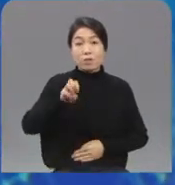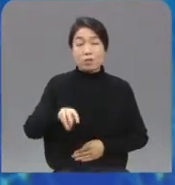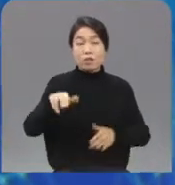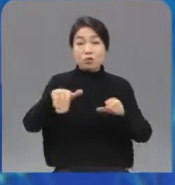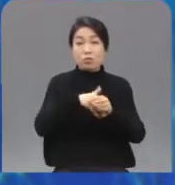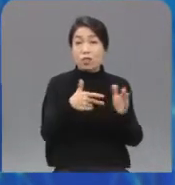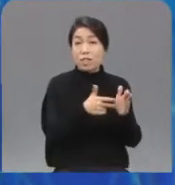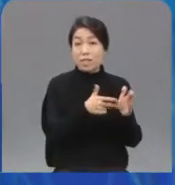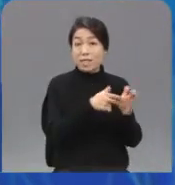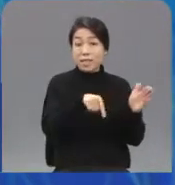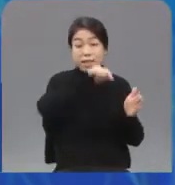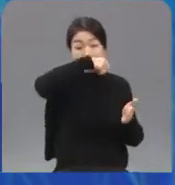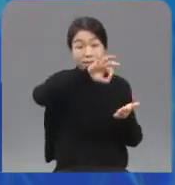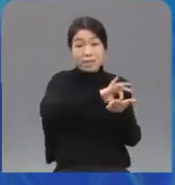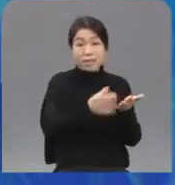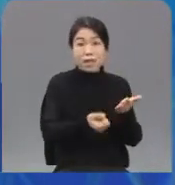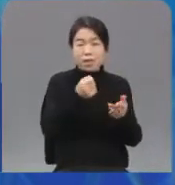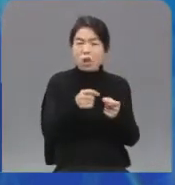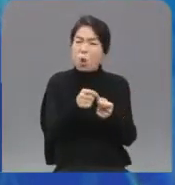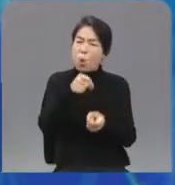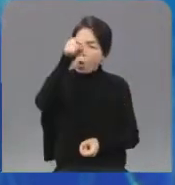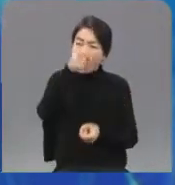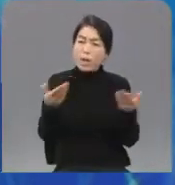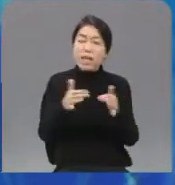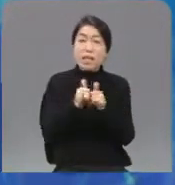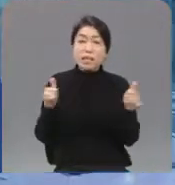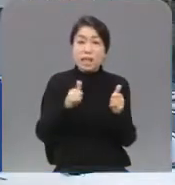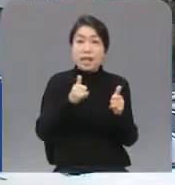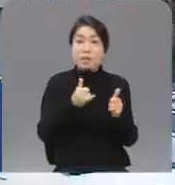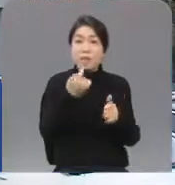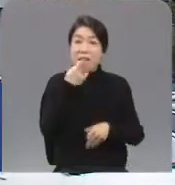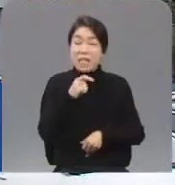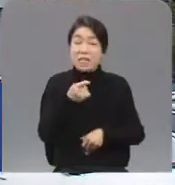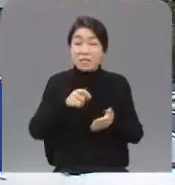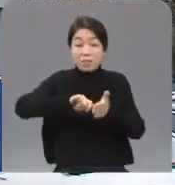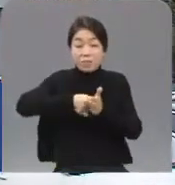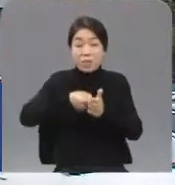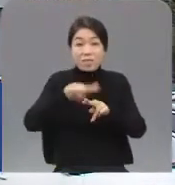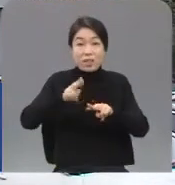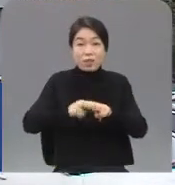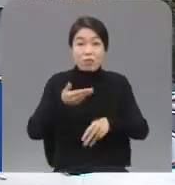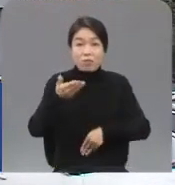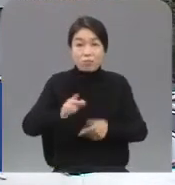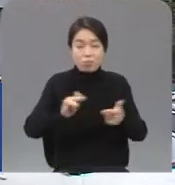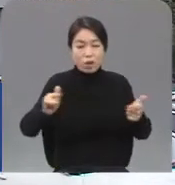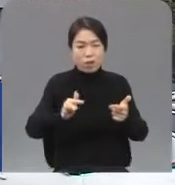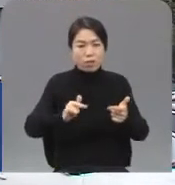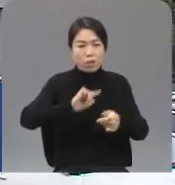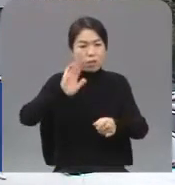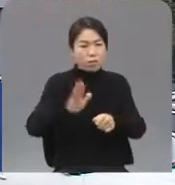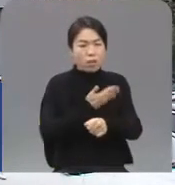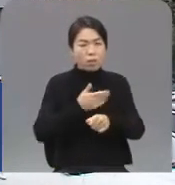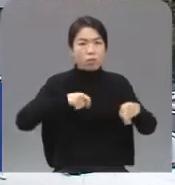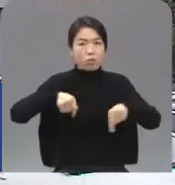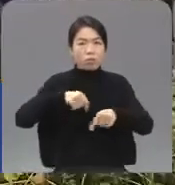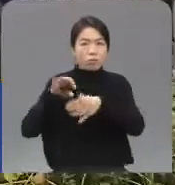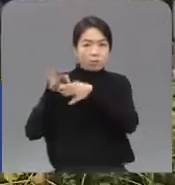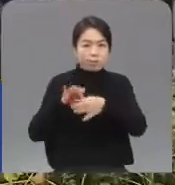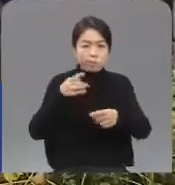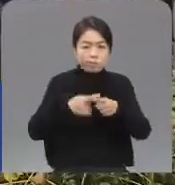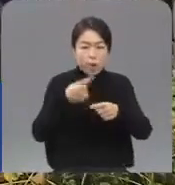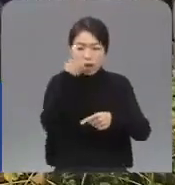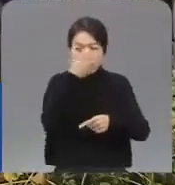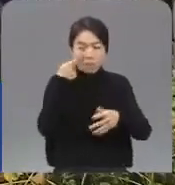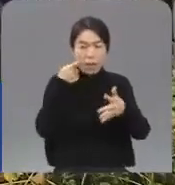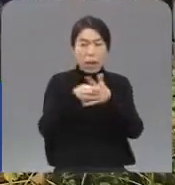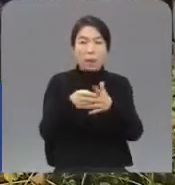광주문화재단이 재단위 예산으로 장기근속자들에게 순금 열쇠를 포상하는 등 부적절 행정을 이어오다가 감사의